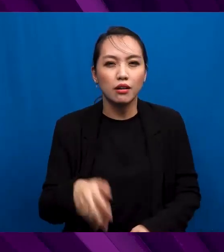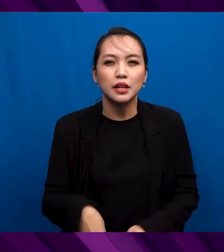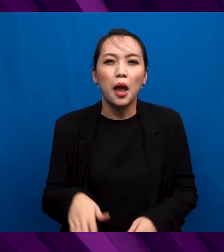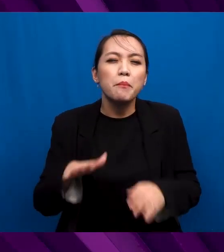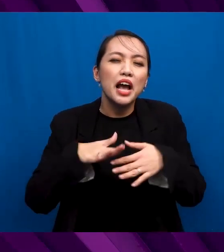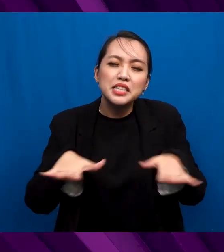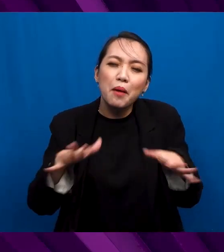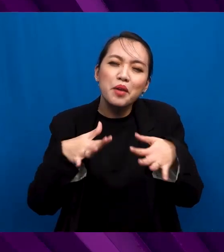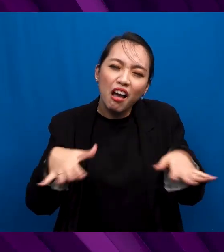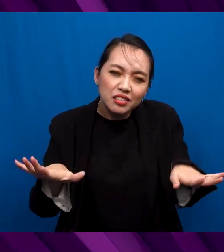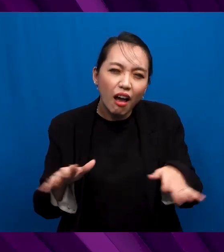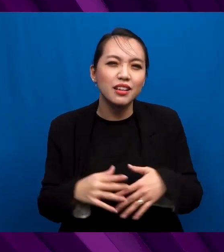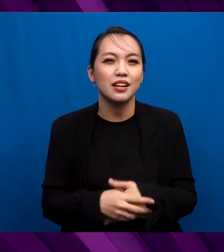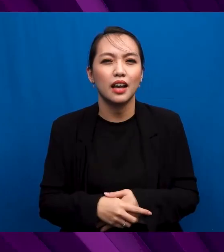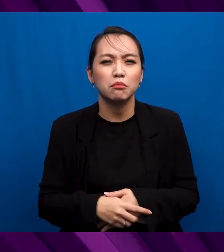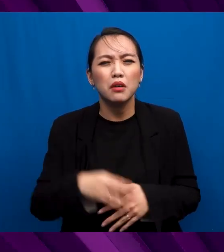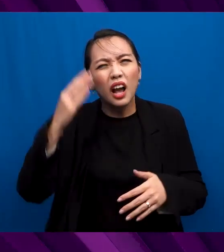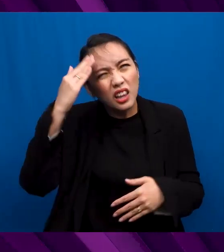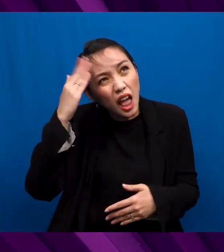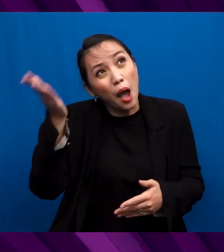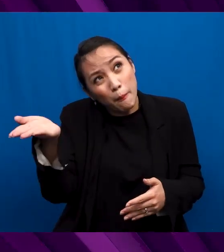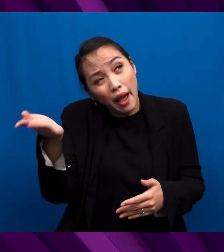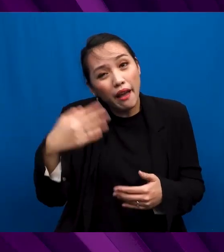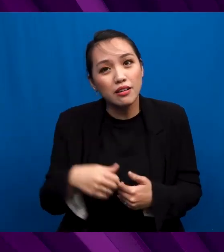mati sih, kasihan. Kenapa pesimis sekali ya?